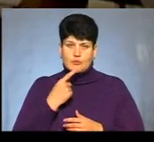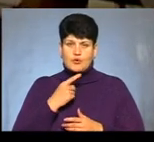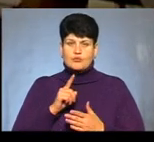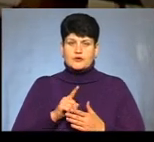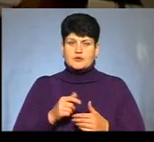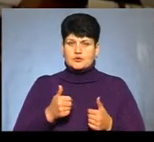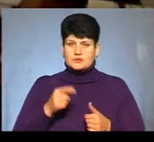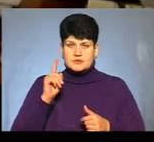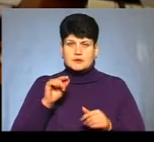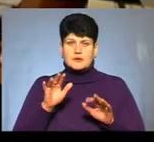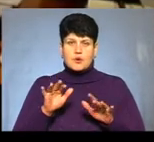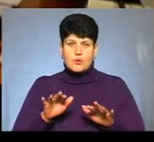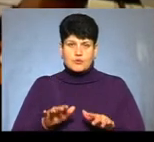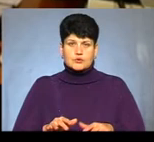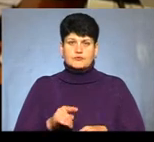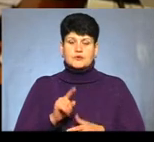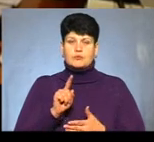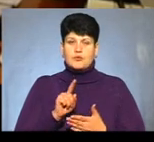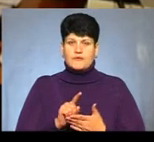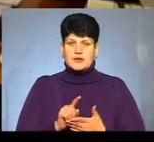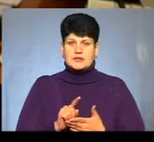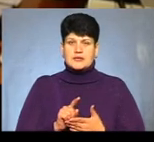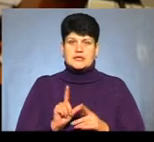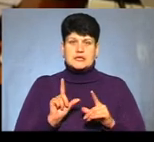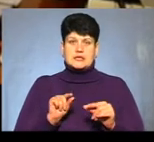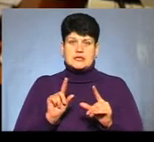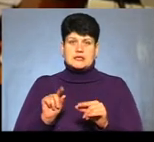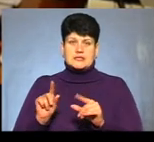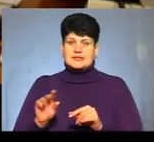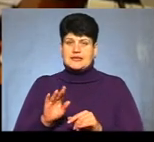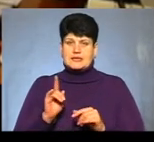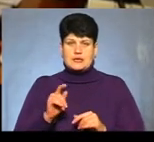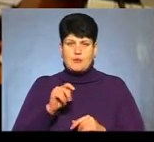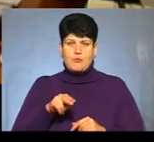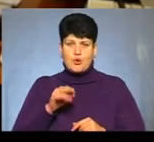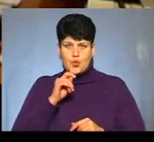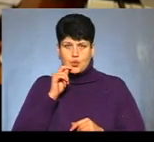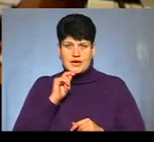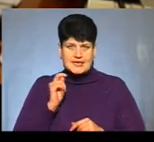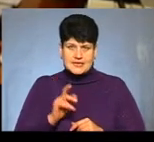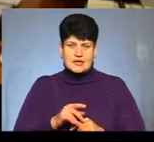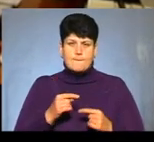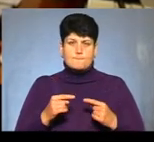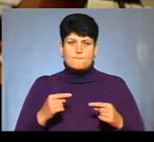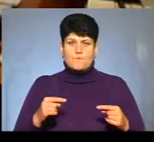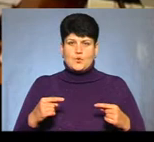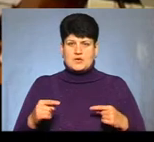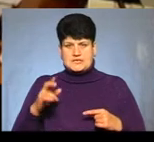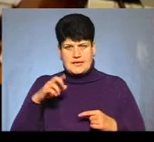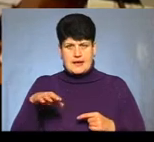вони мусять дуже добре володіти комп'ютером, вони повинні їздити не тільки по Україні, але й по